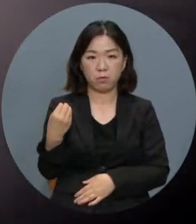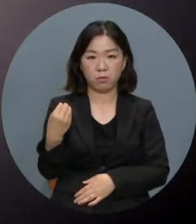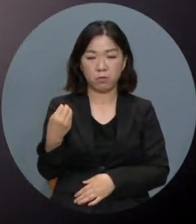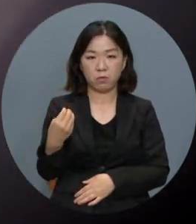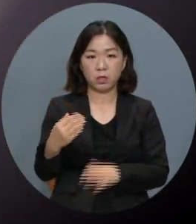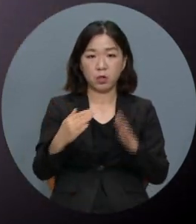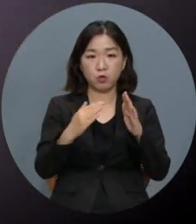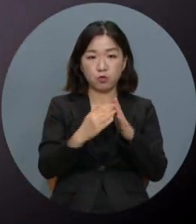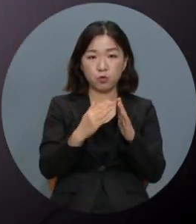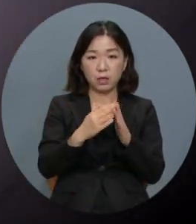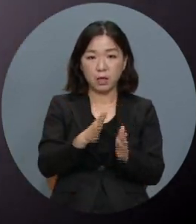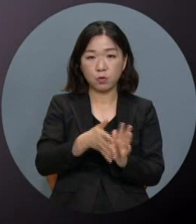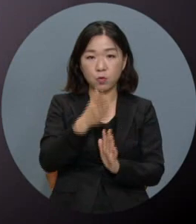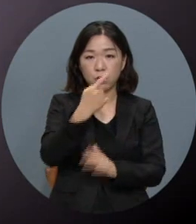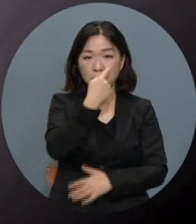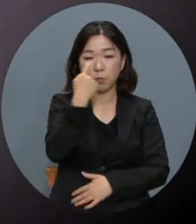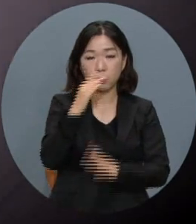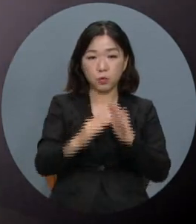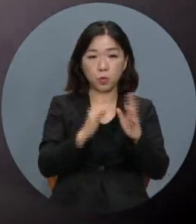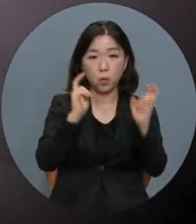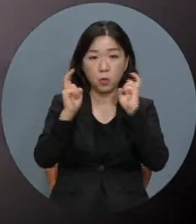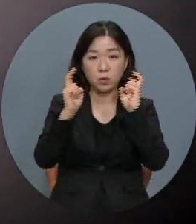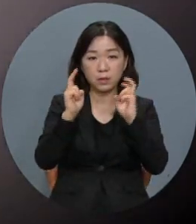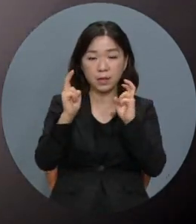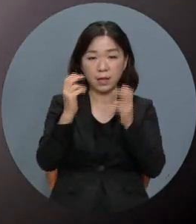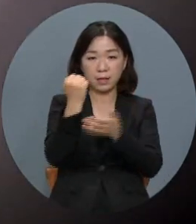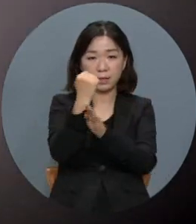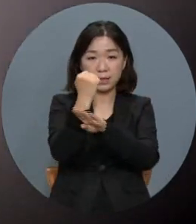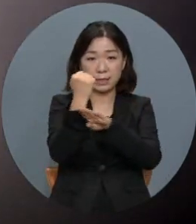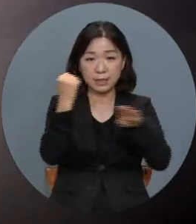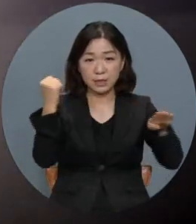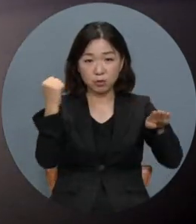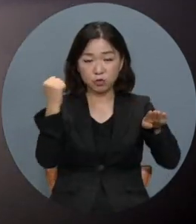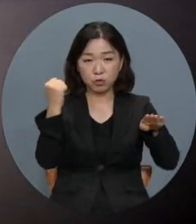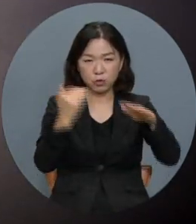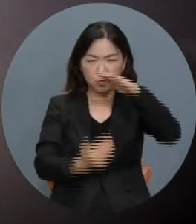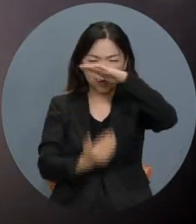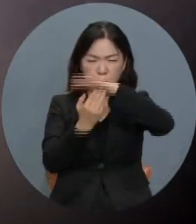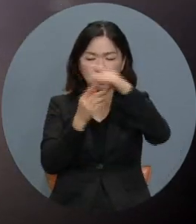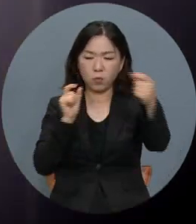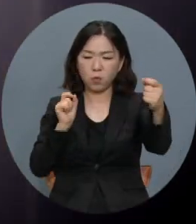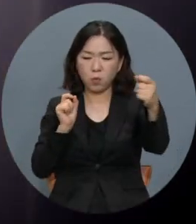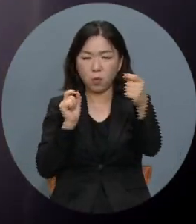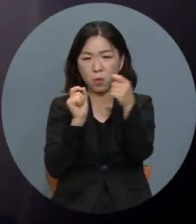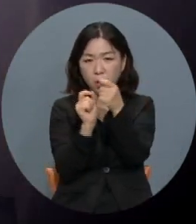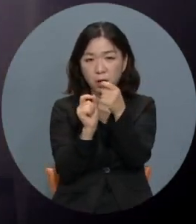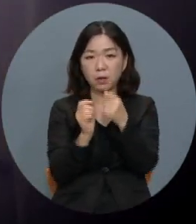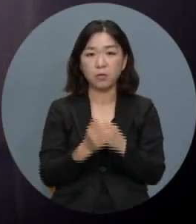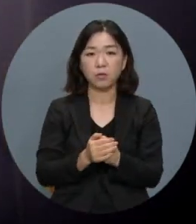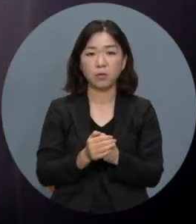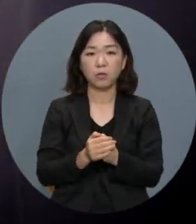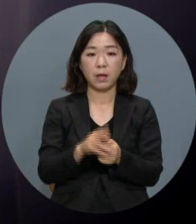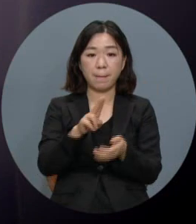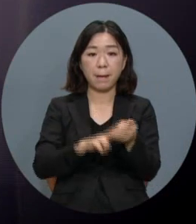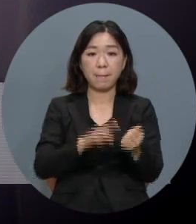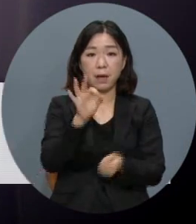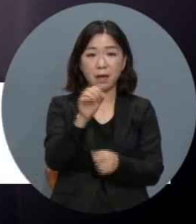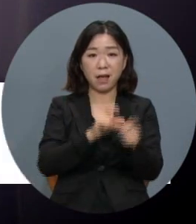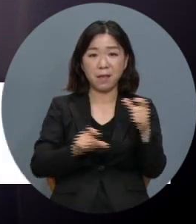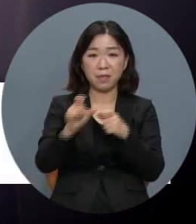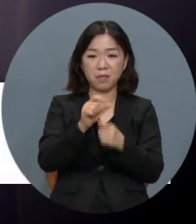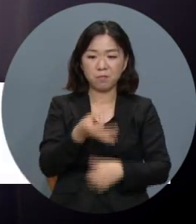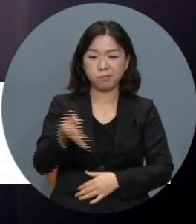주택 도시 보증 공사가 최대 분량 가루 정한 기준에 거의 근접한 수준입니다 분양가를 더 올릴수